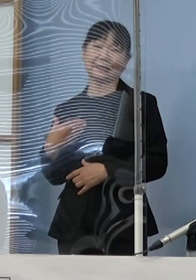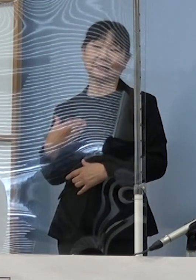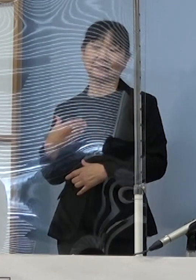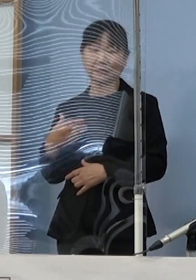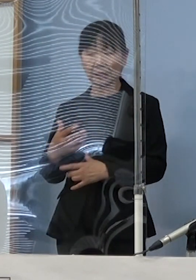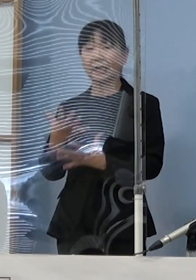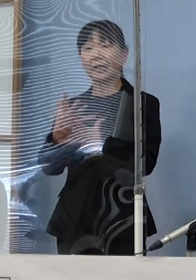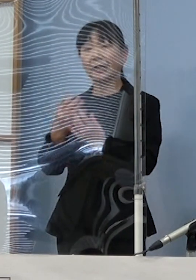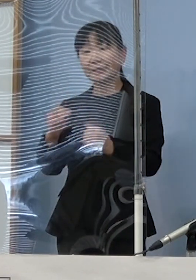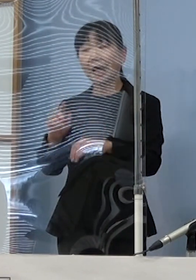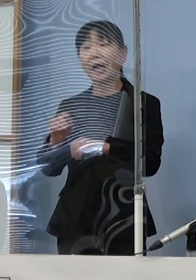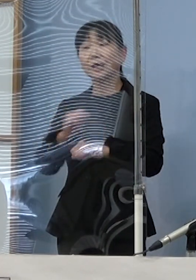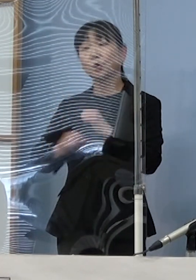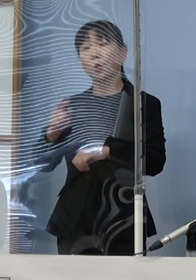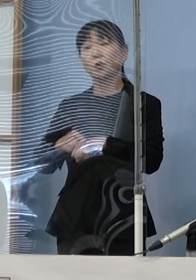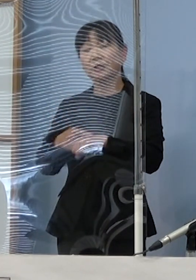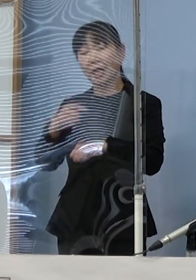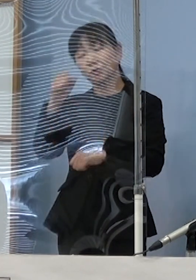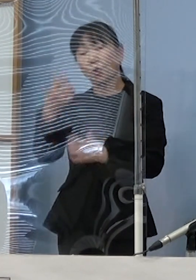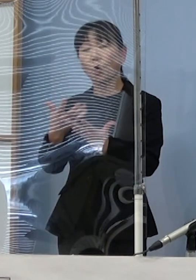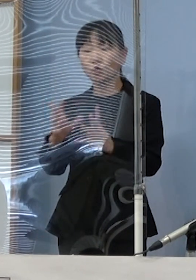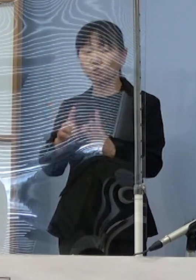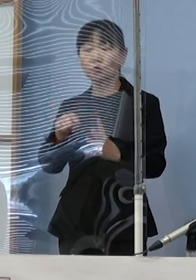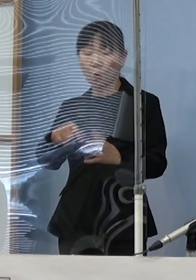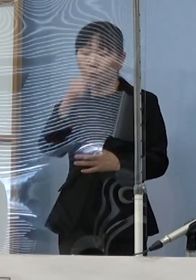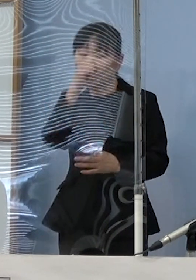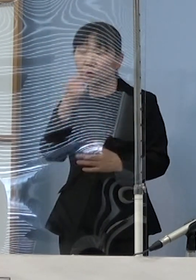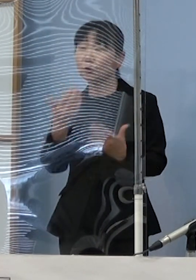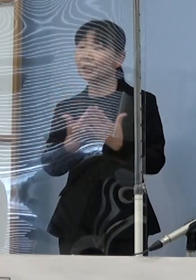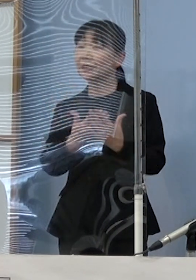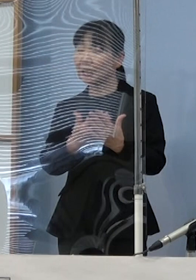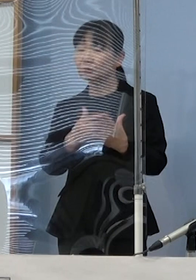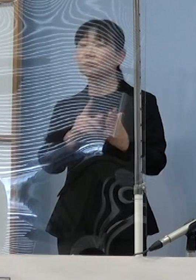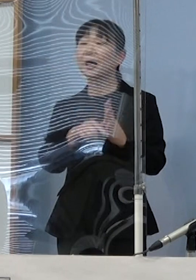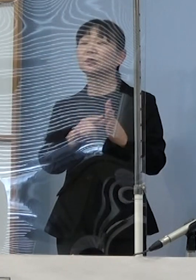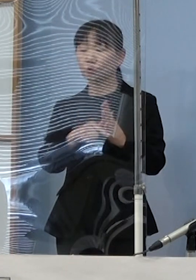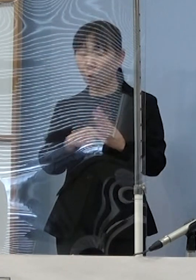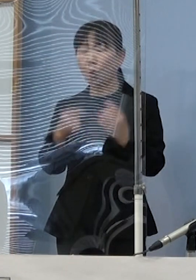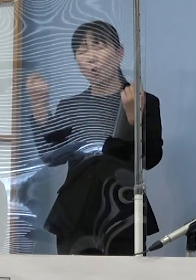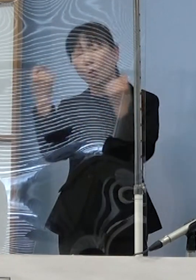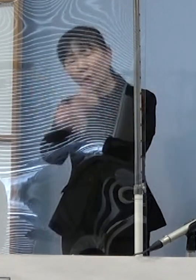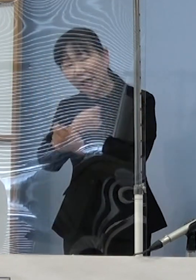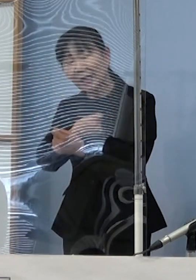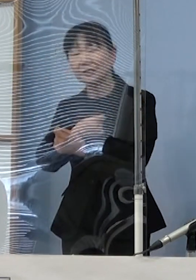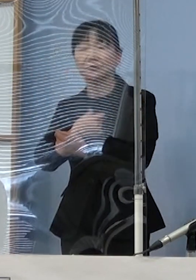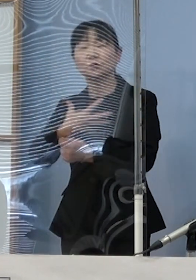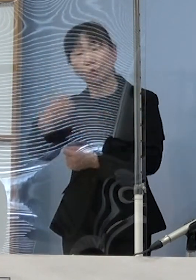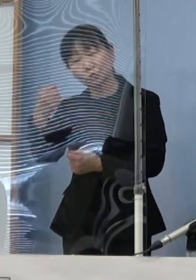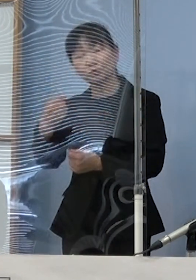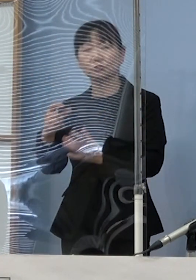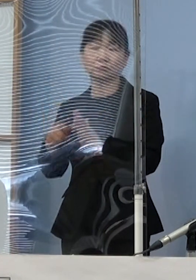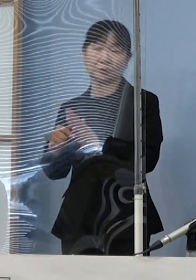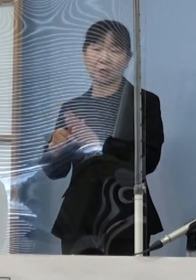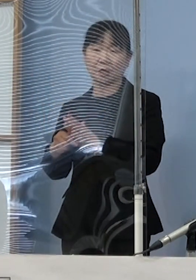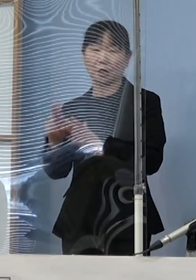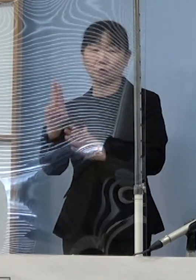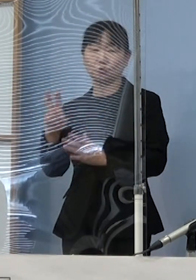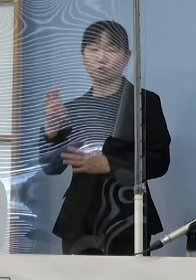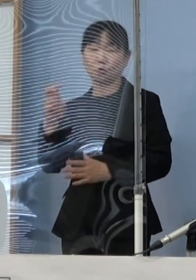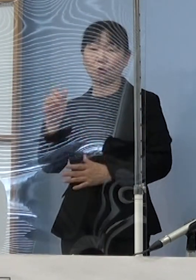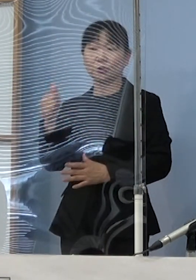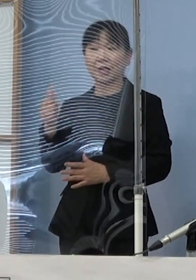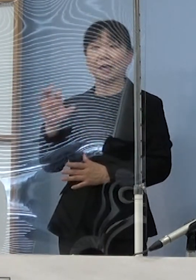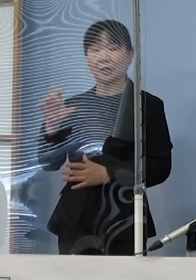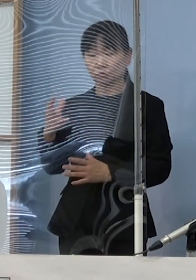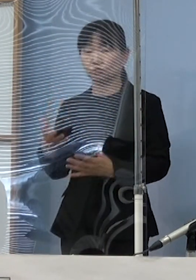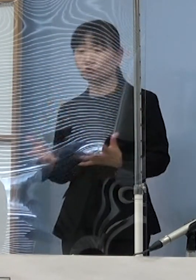多動性症候群ということに、これは例えば病気としてなっている場合、それを誤解を招く、逆にそれをうろたえるんじゃないか、